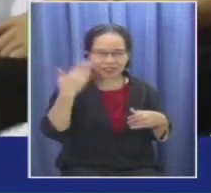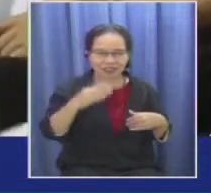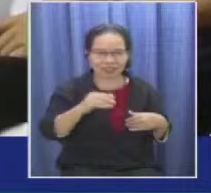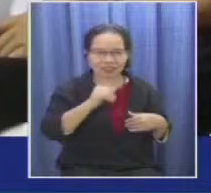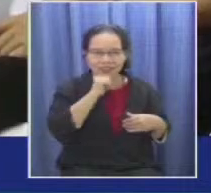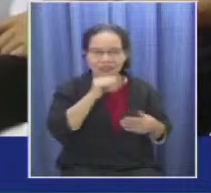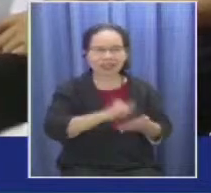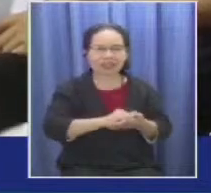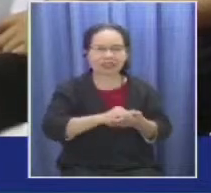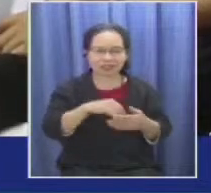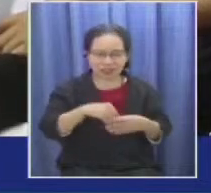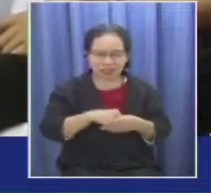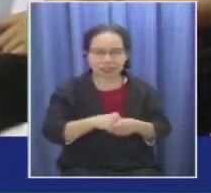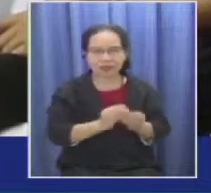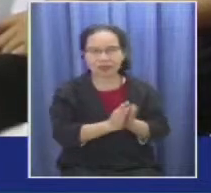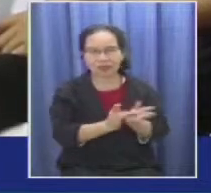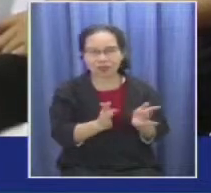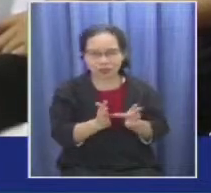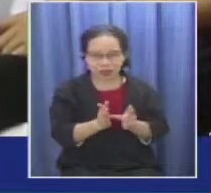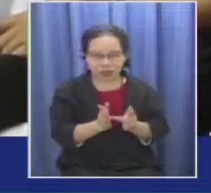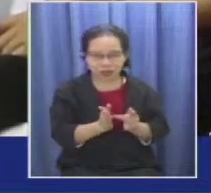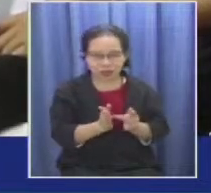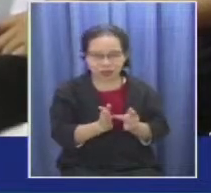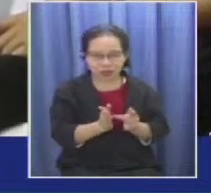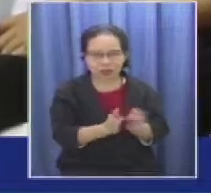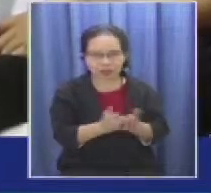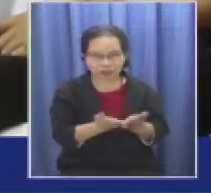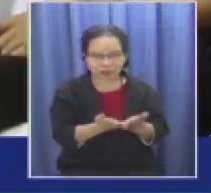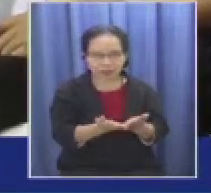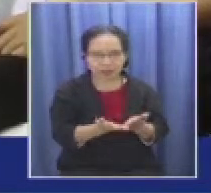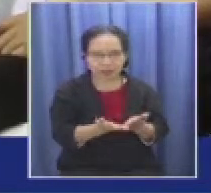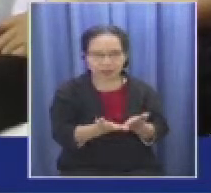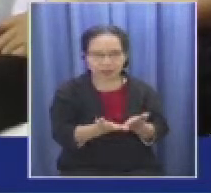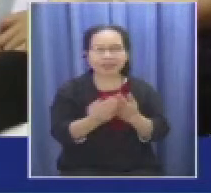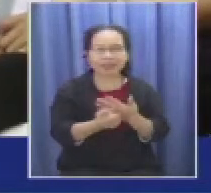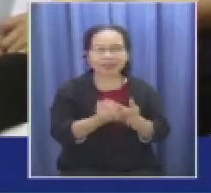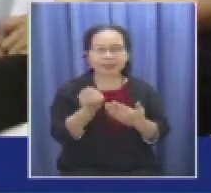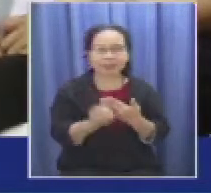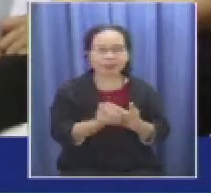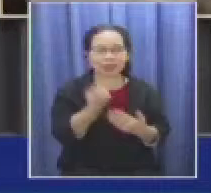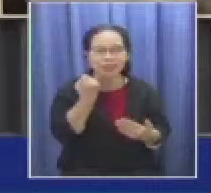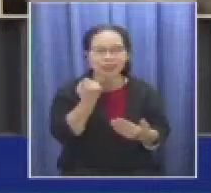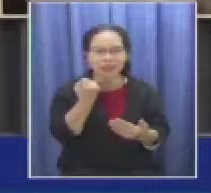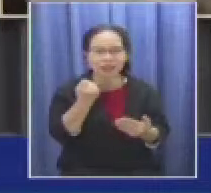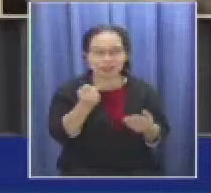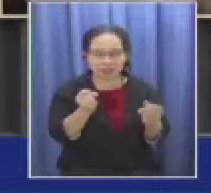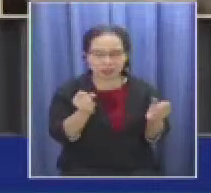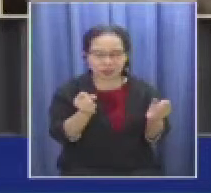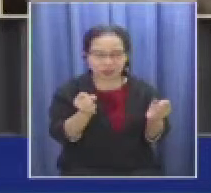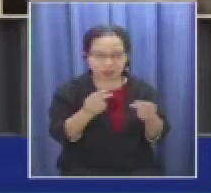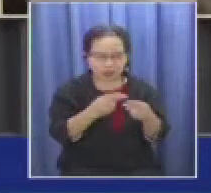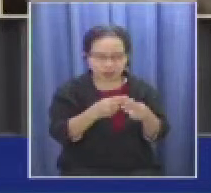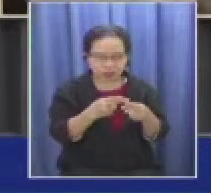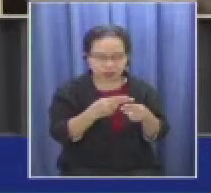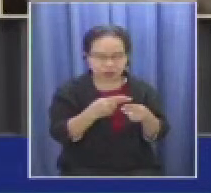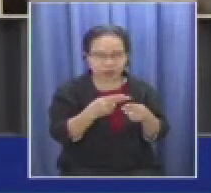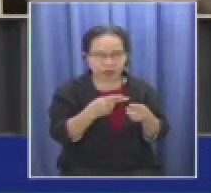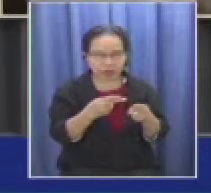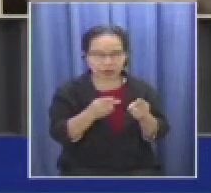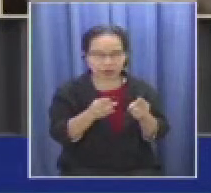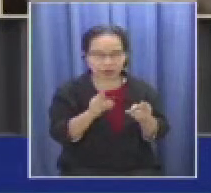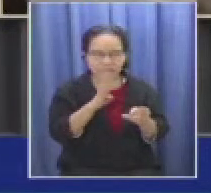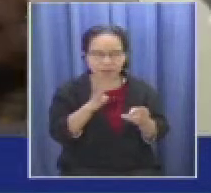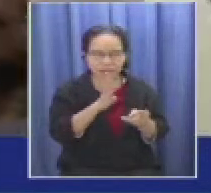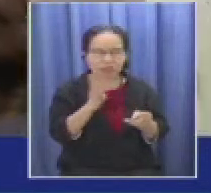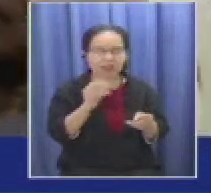soro ɔsono hene bɔ mpae ma yɛn na efri bra me ya bemu aketewa na metwe yerim nyina gum